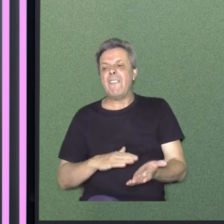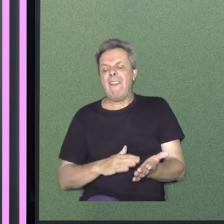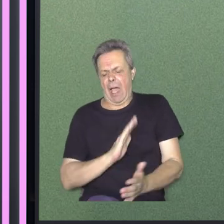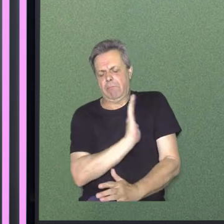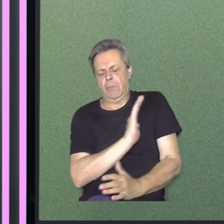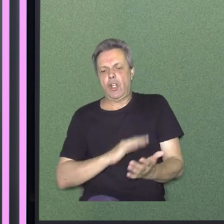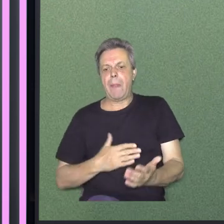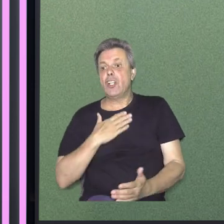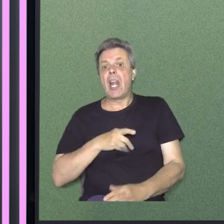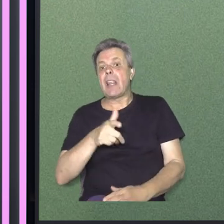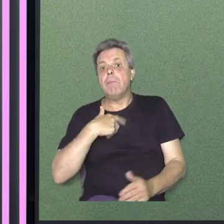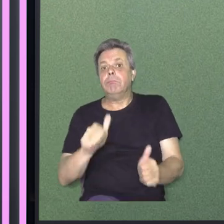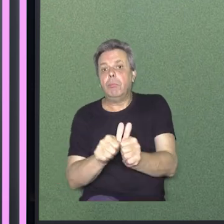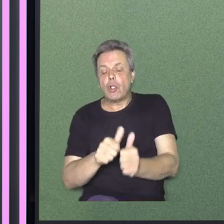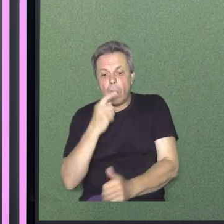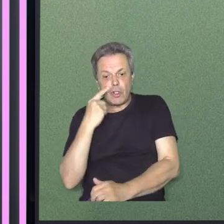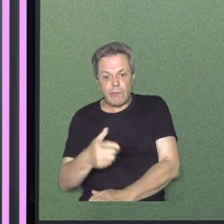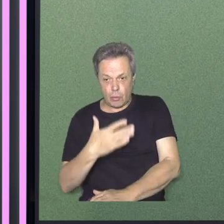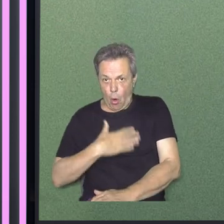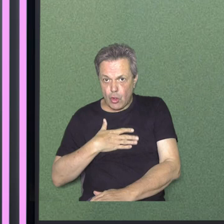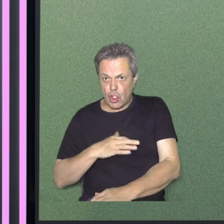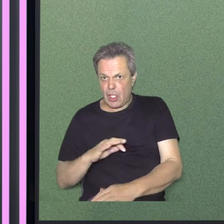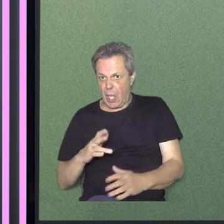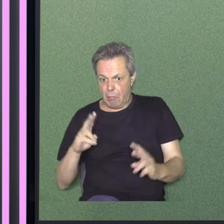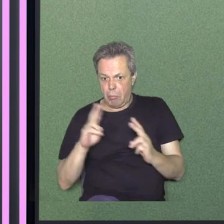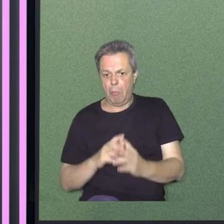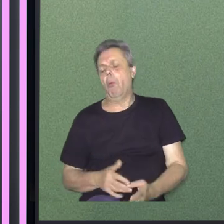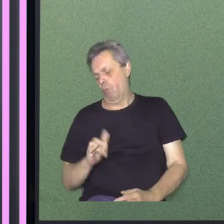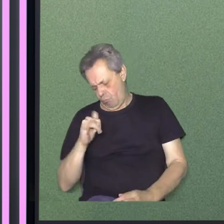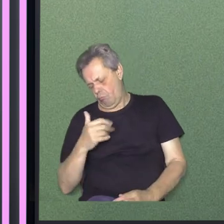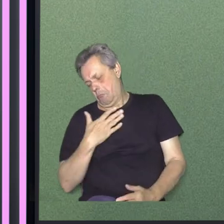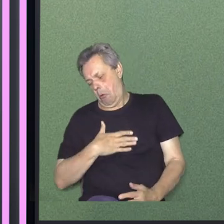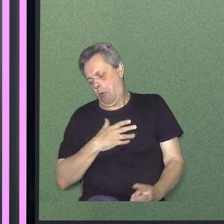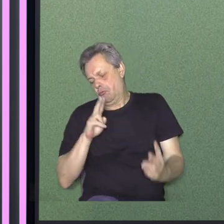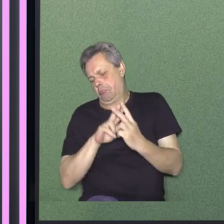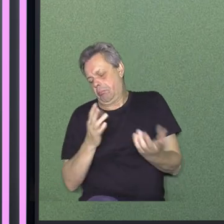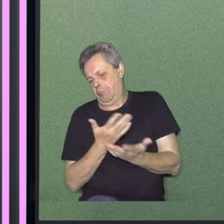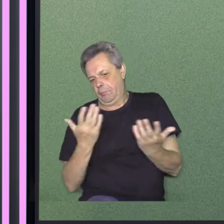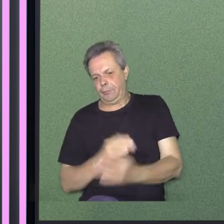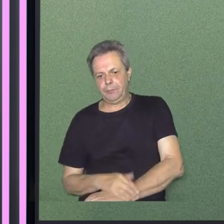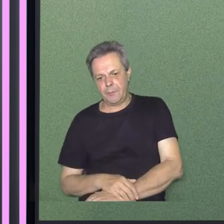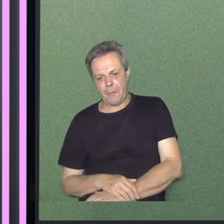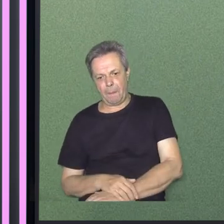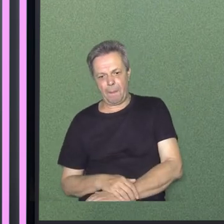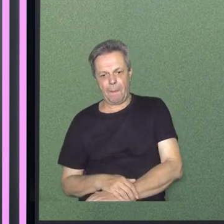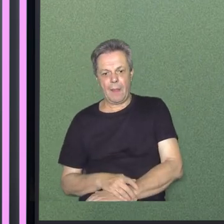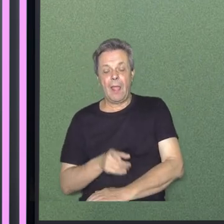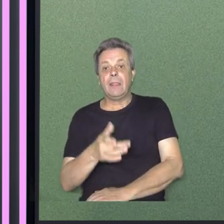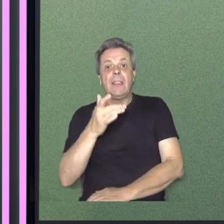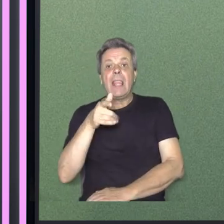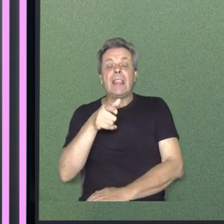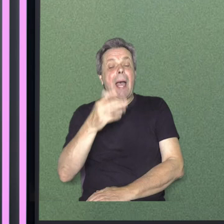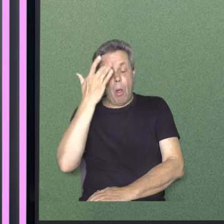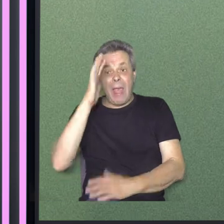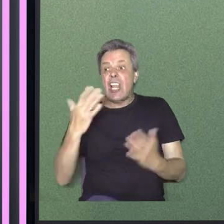Gaddafijeva žena je zaželjela da bude s tobom, jesi li ti spremna? Kaže, kako ne? I ti tamo ne